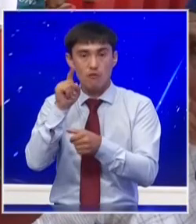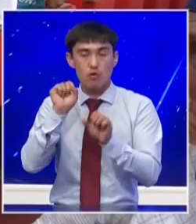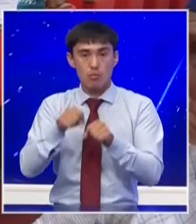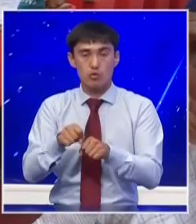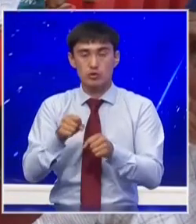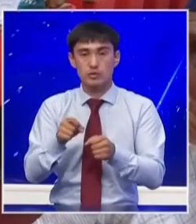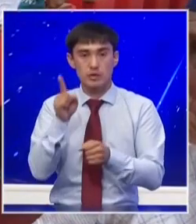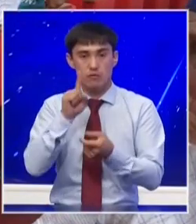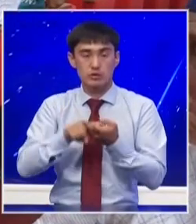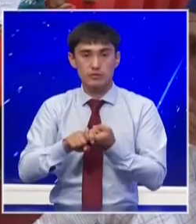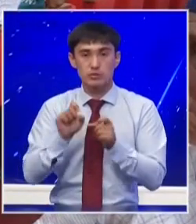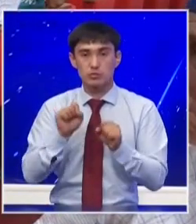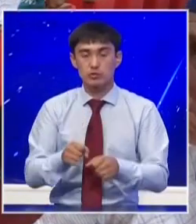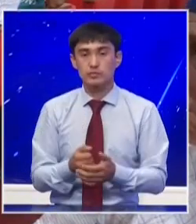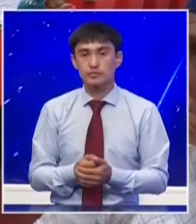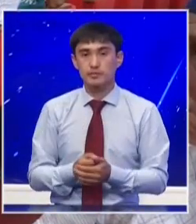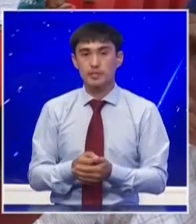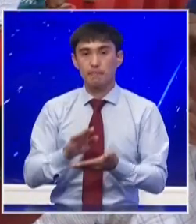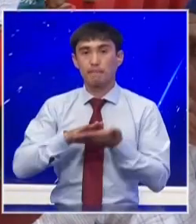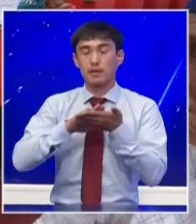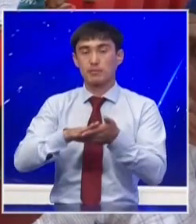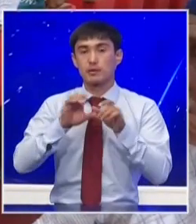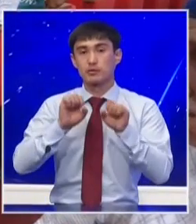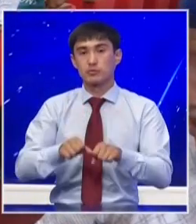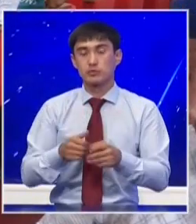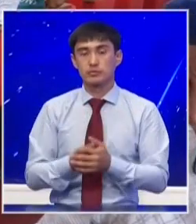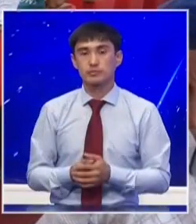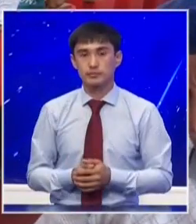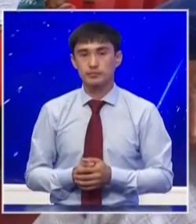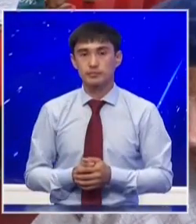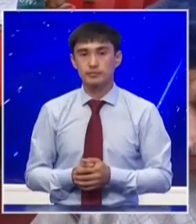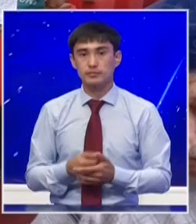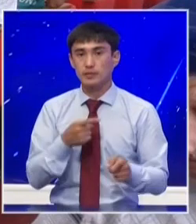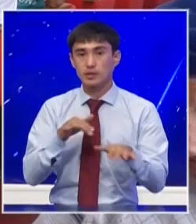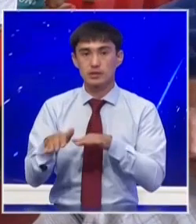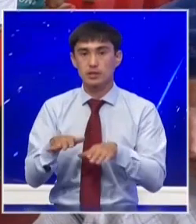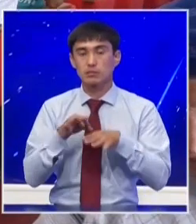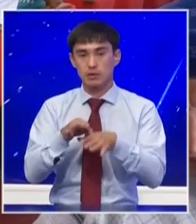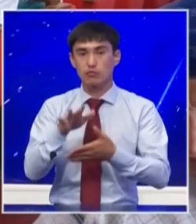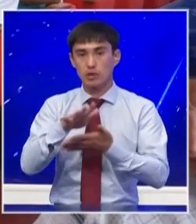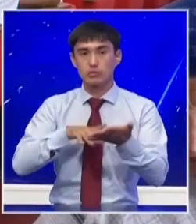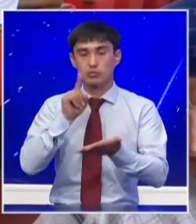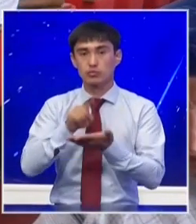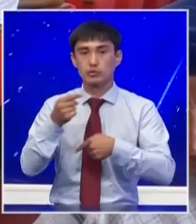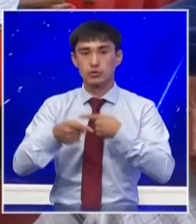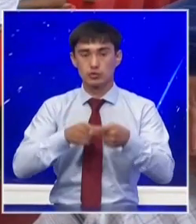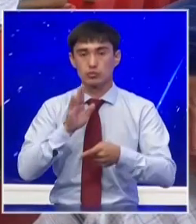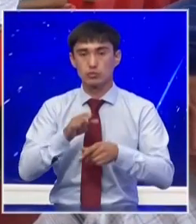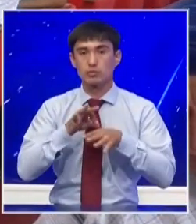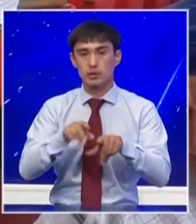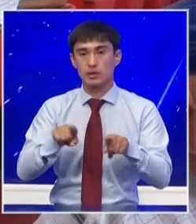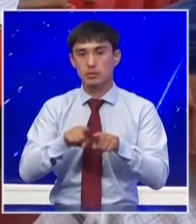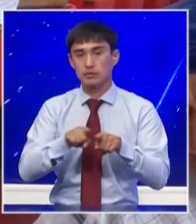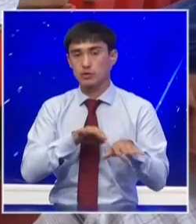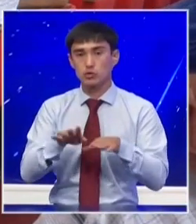телефон. Біз енді... Мағаза ере жазыңыз. Біз енді... Енді кішала. Енді сүйтеміз. Енді кішала. Енді кішала.